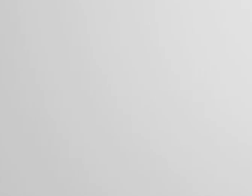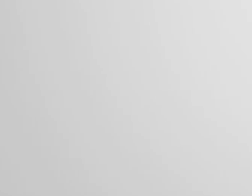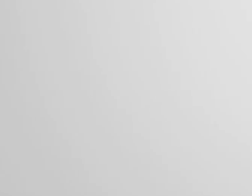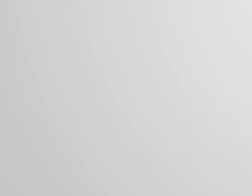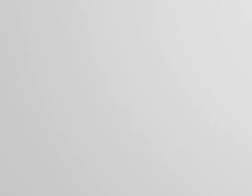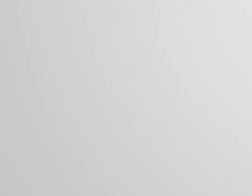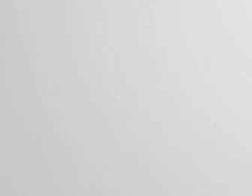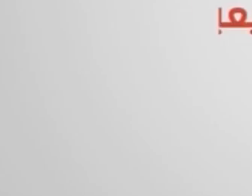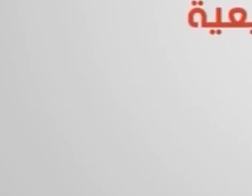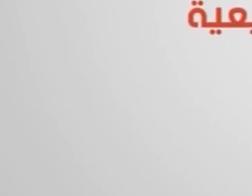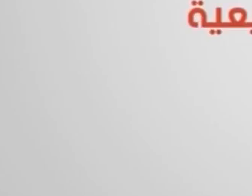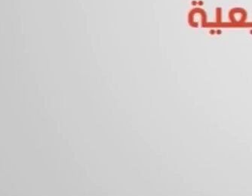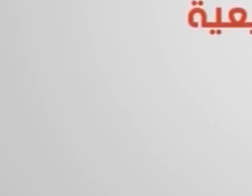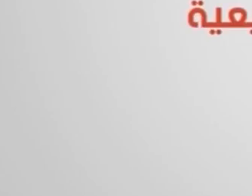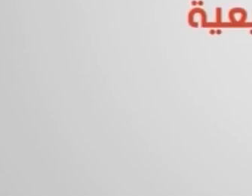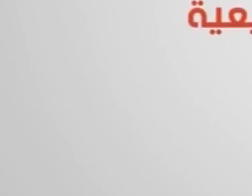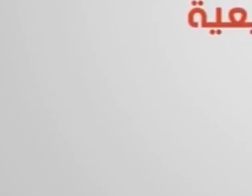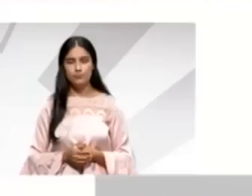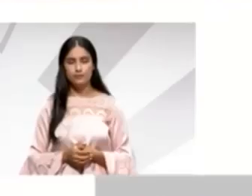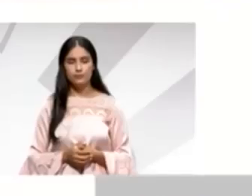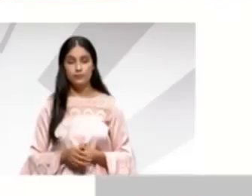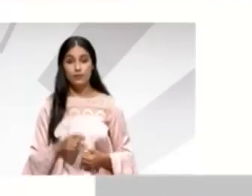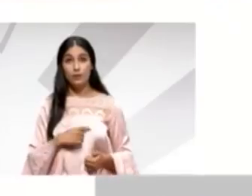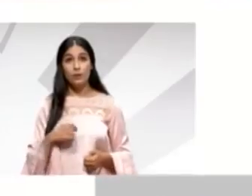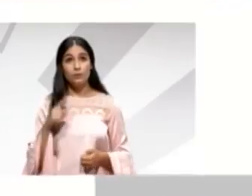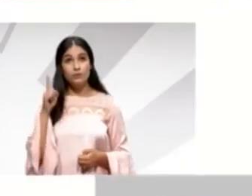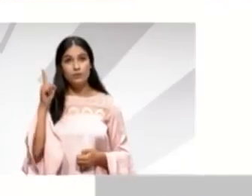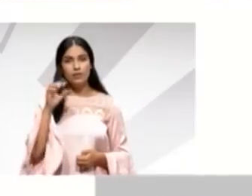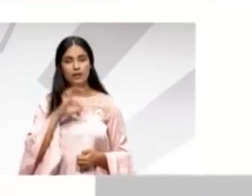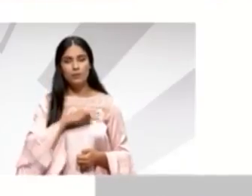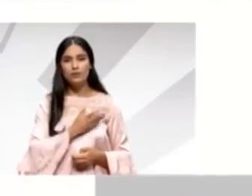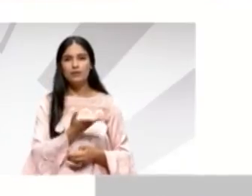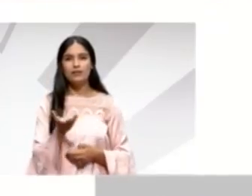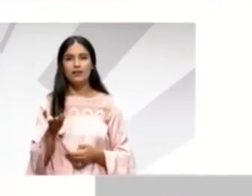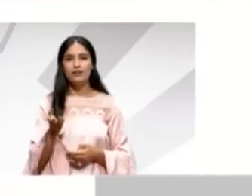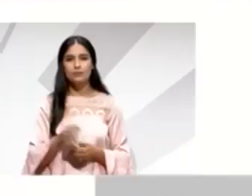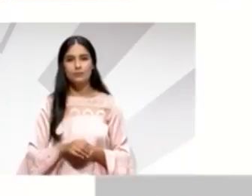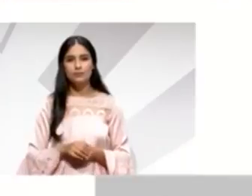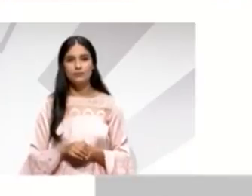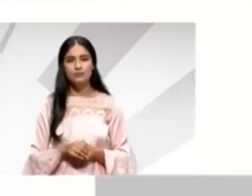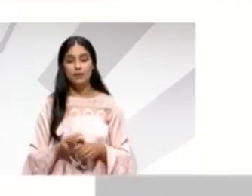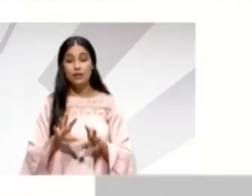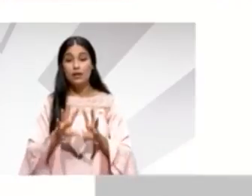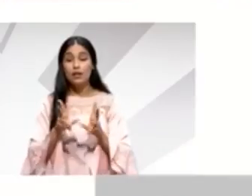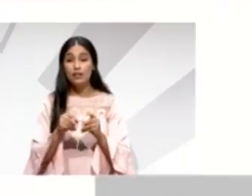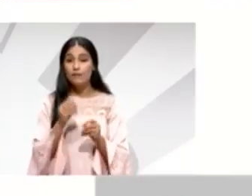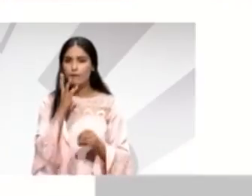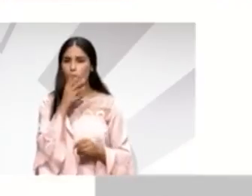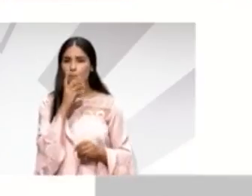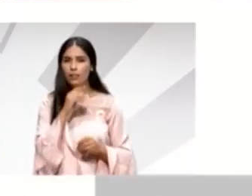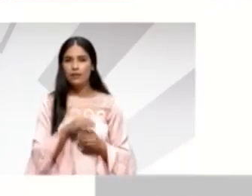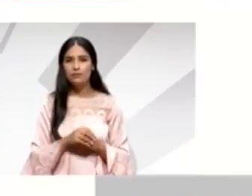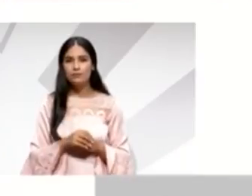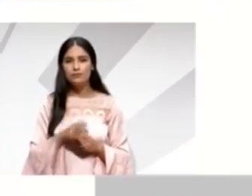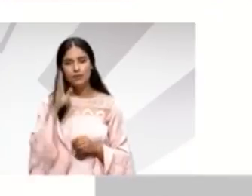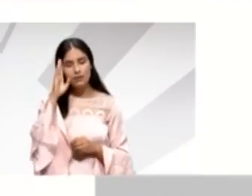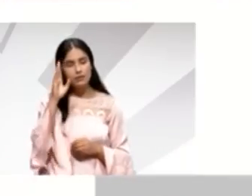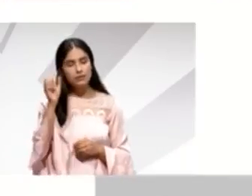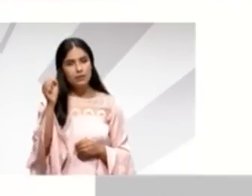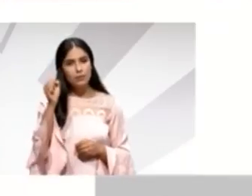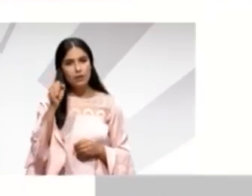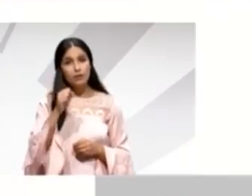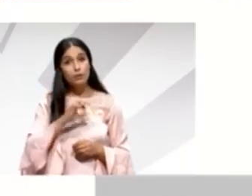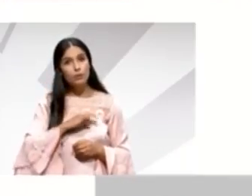اه بسم الله الرحمان الرحيم اهلنا في اللي السلام عليكم ورحمه الله